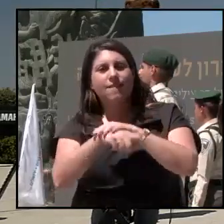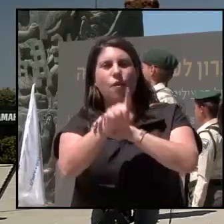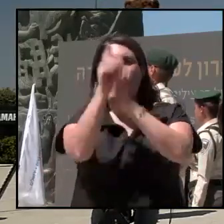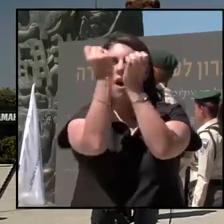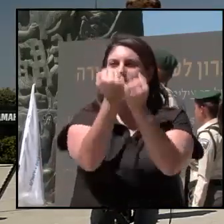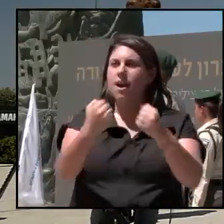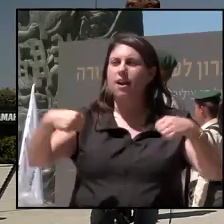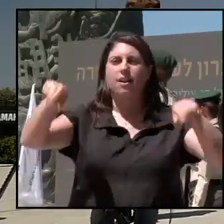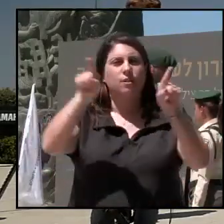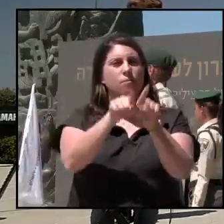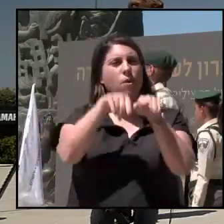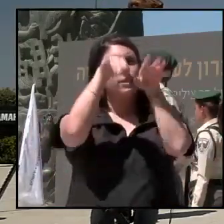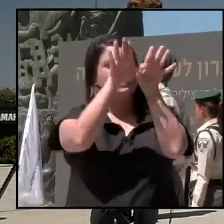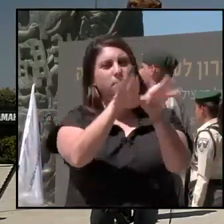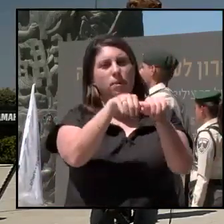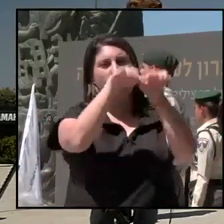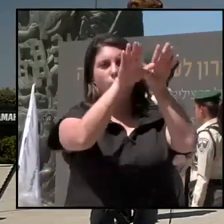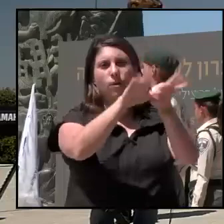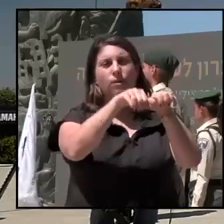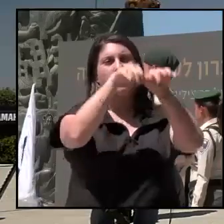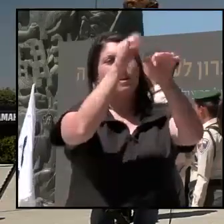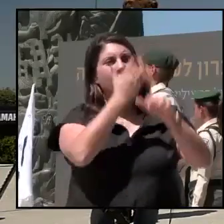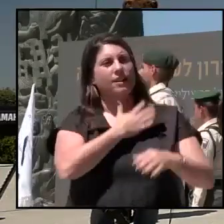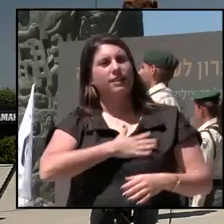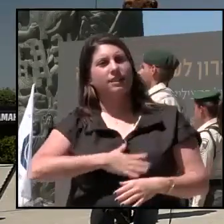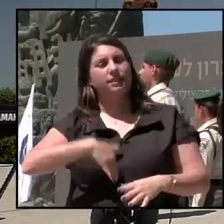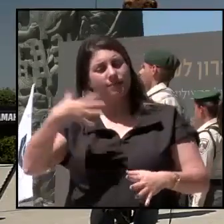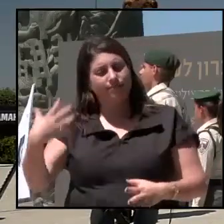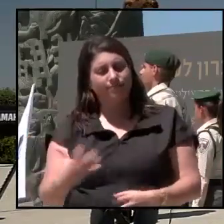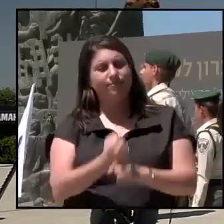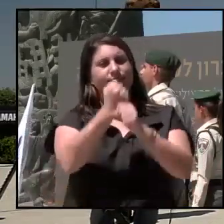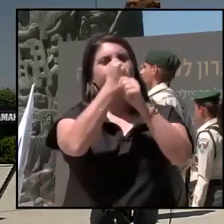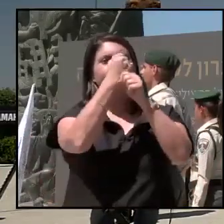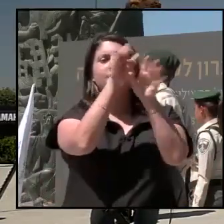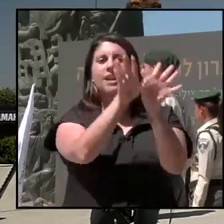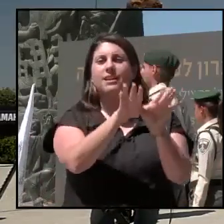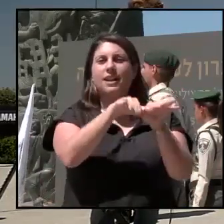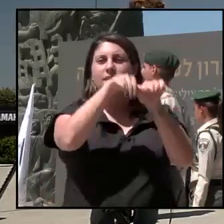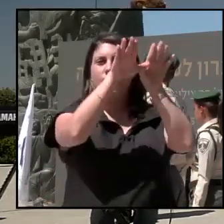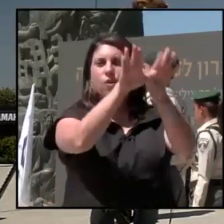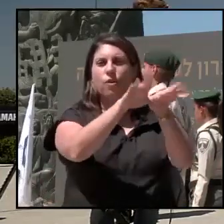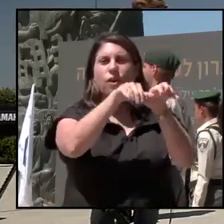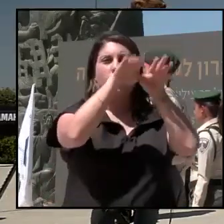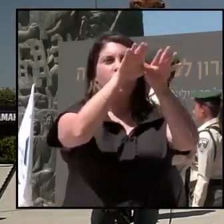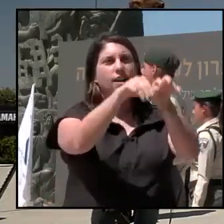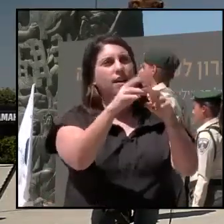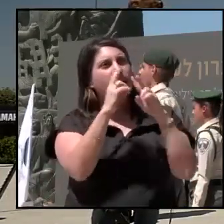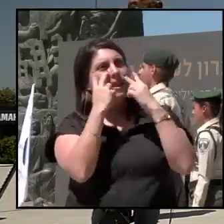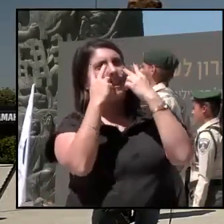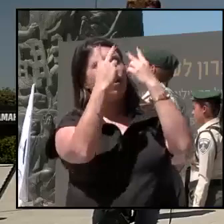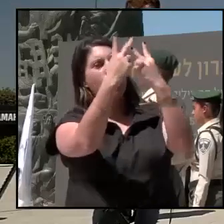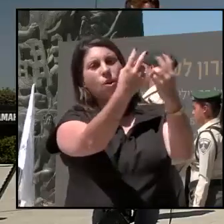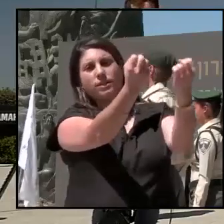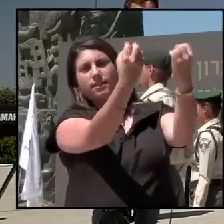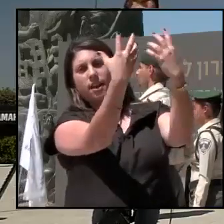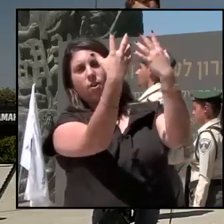לברוח כנוצה על כנפה של ציפור, והצלחתי לעלות גבוה,